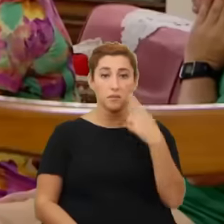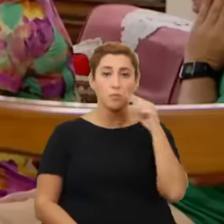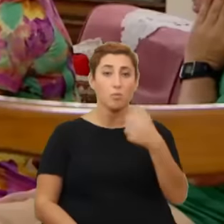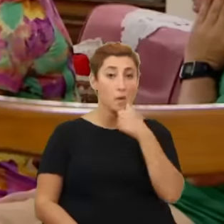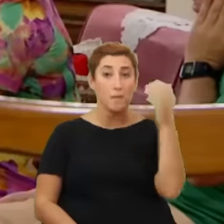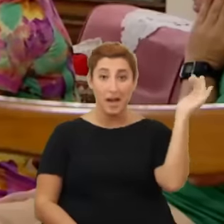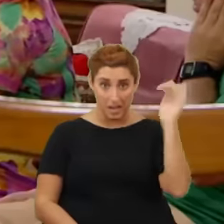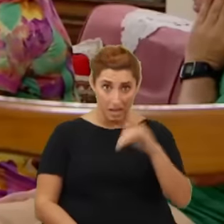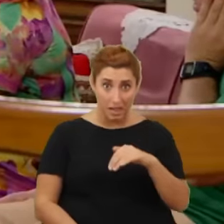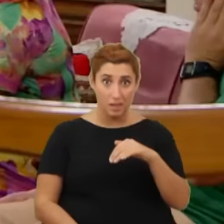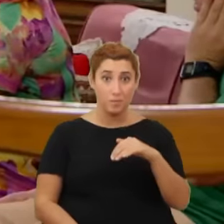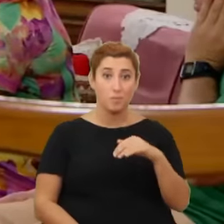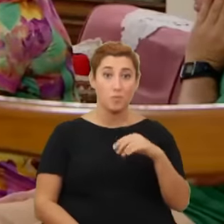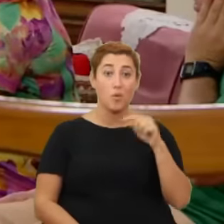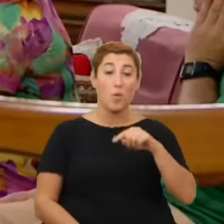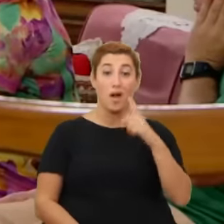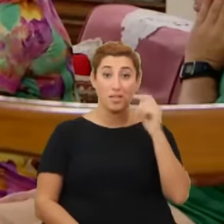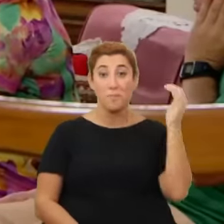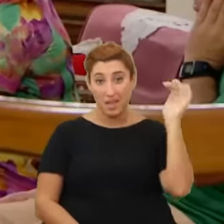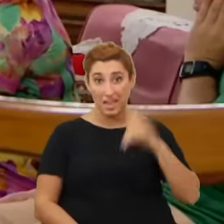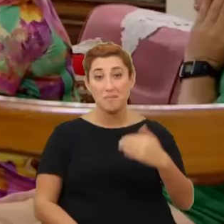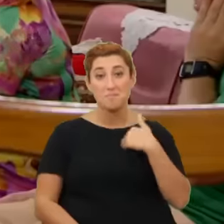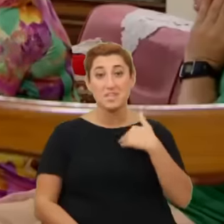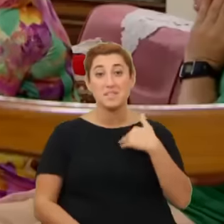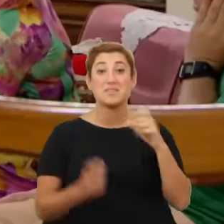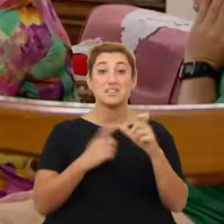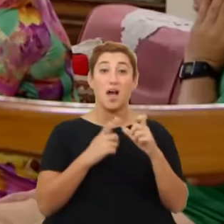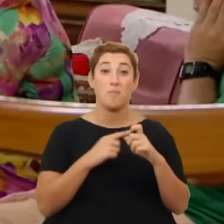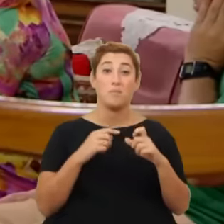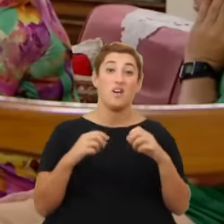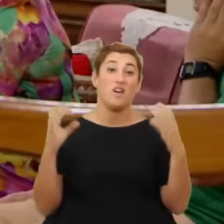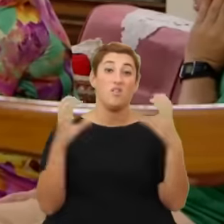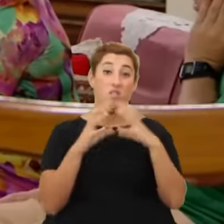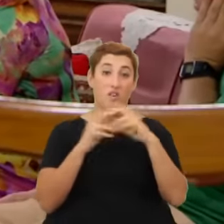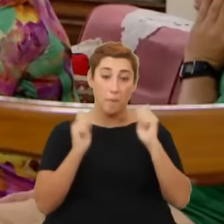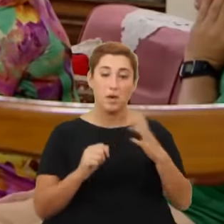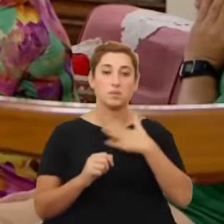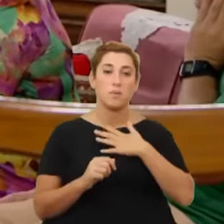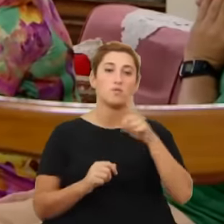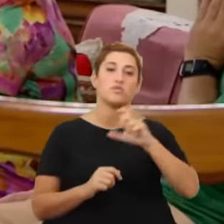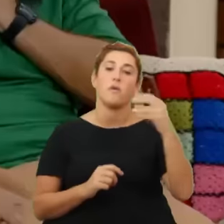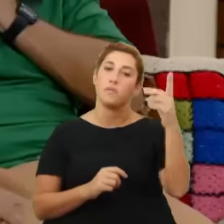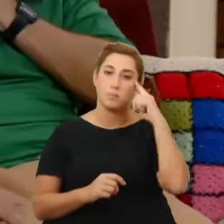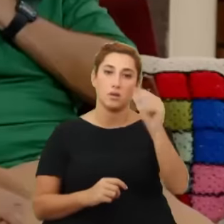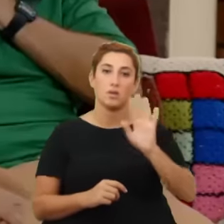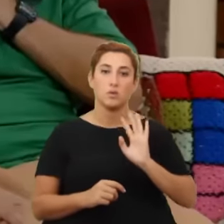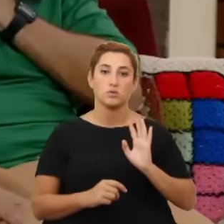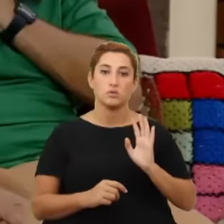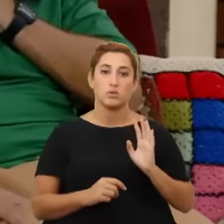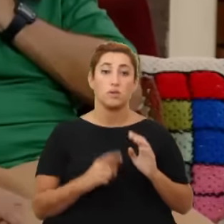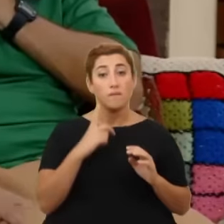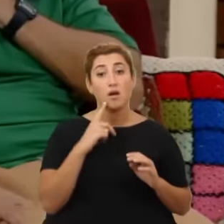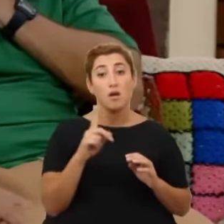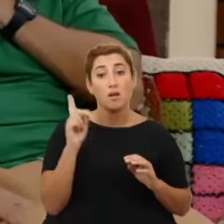bunun babası gelip de o Gazanfer gelip bizim Sami'ye falan çatmaya kalkarsa karşısında beni bulur ona göre ha.